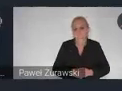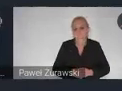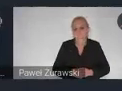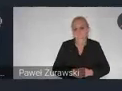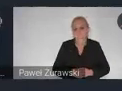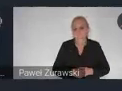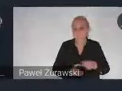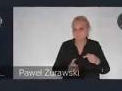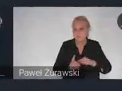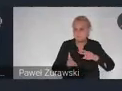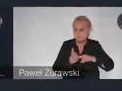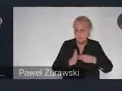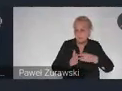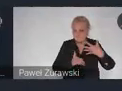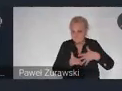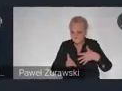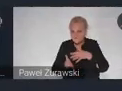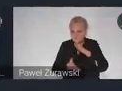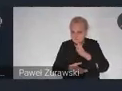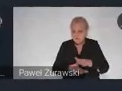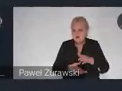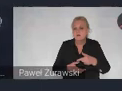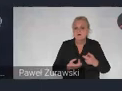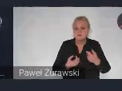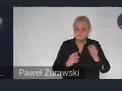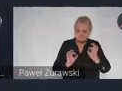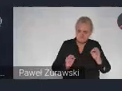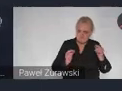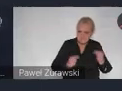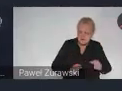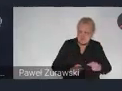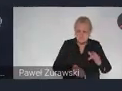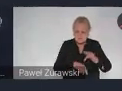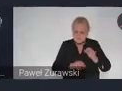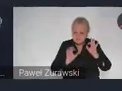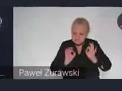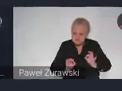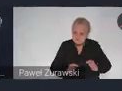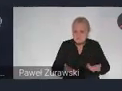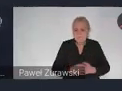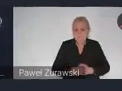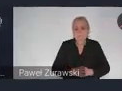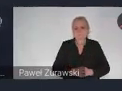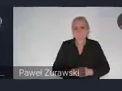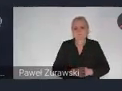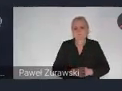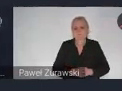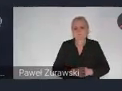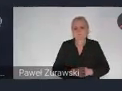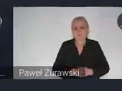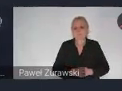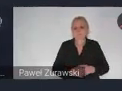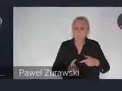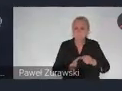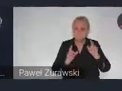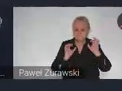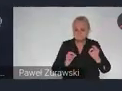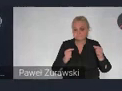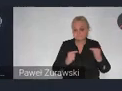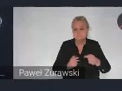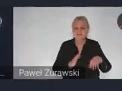te zaplanowane wydatki będą racjonalne i efektywne czy będą zgodne